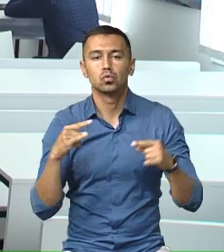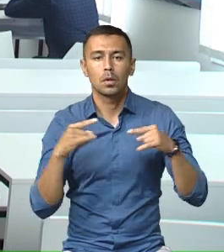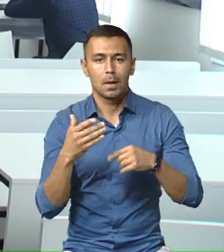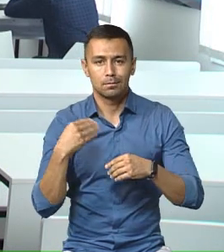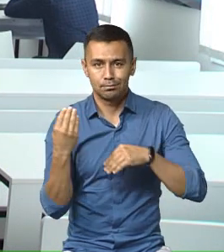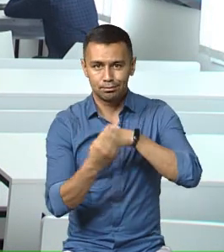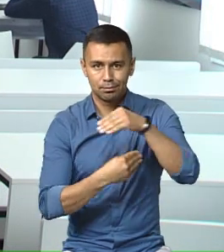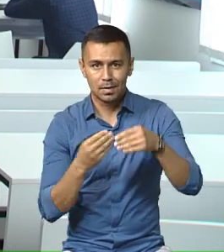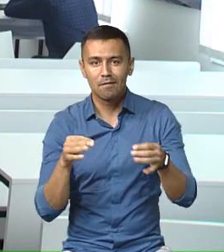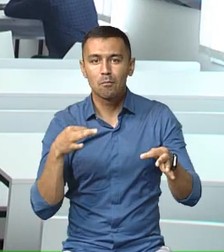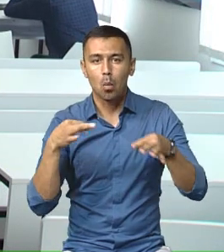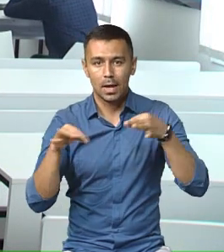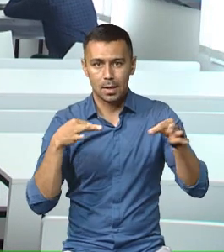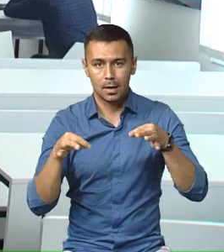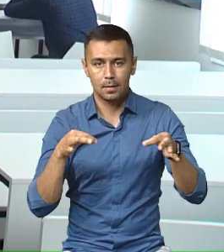в поліетилен,